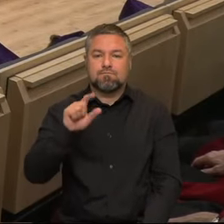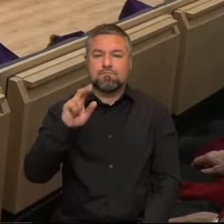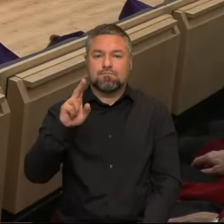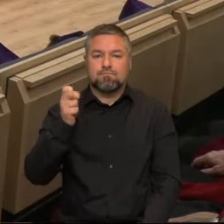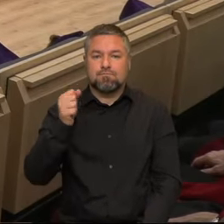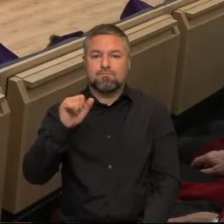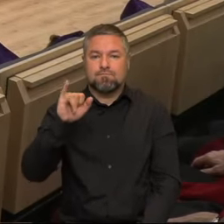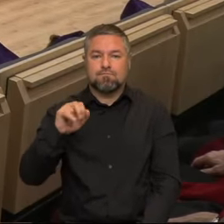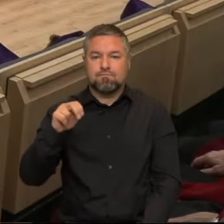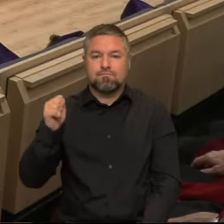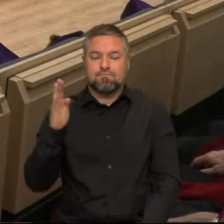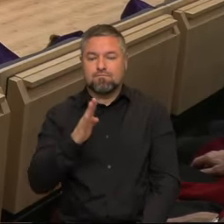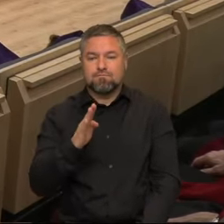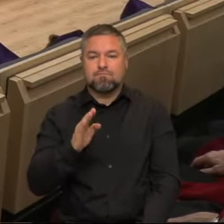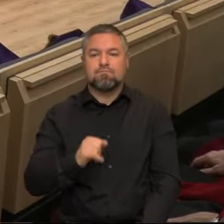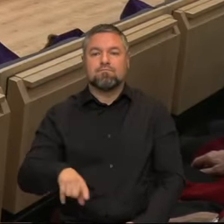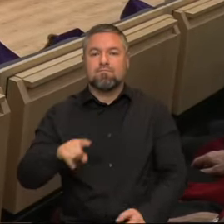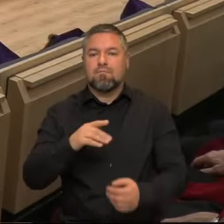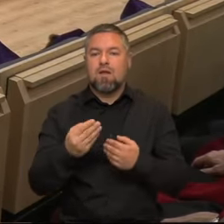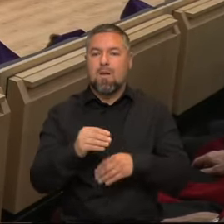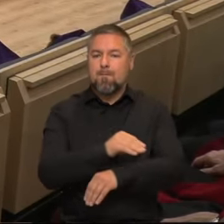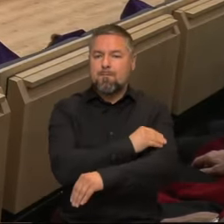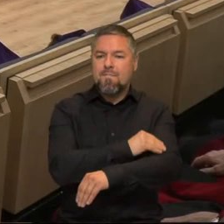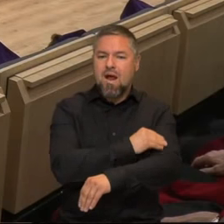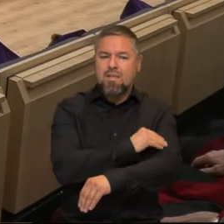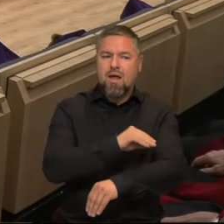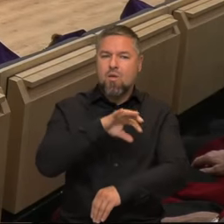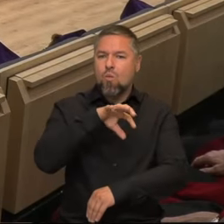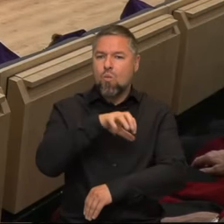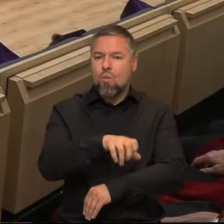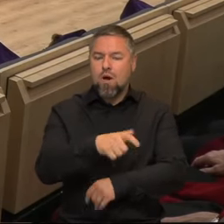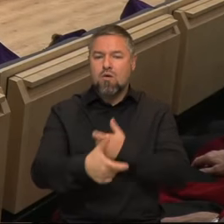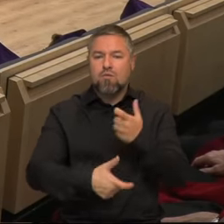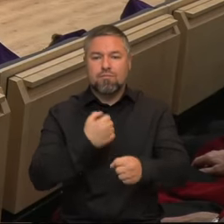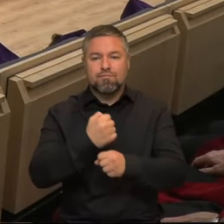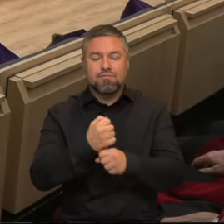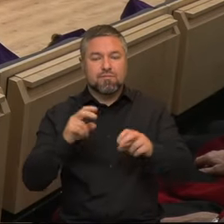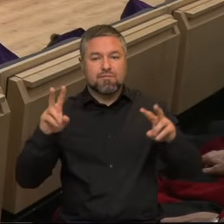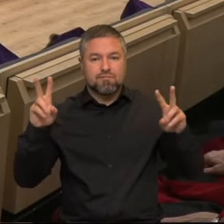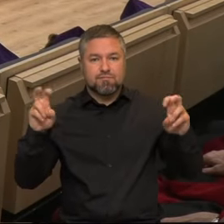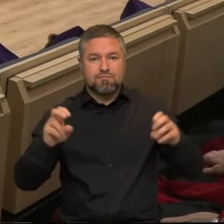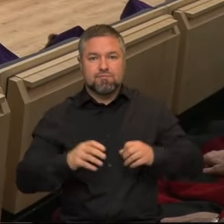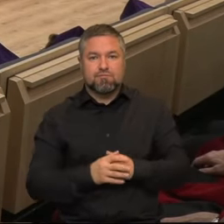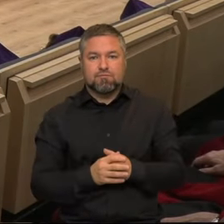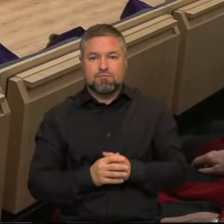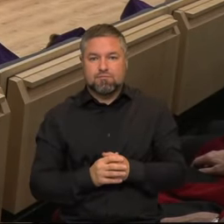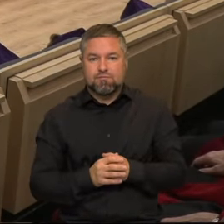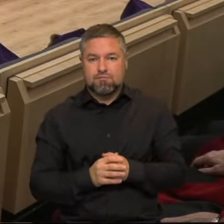Aleksandra Janusz z Instytutu Inżynierii Materiałowej za pracę pod tytułem